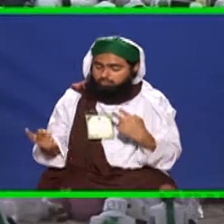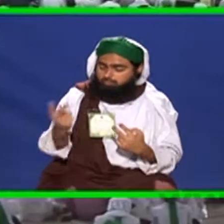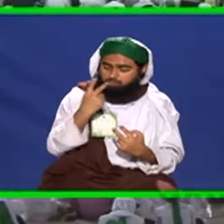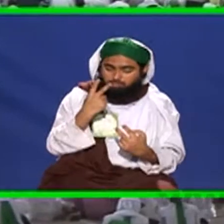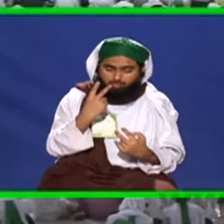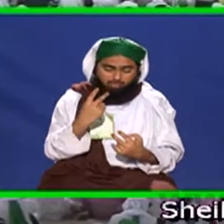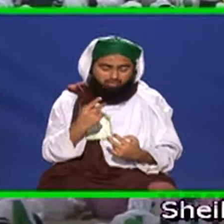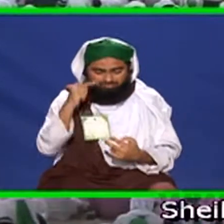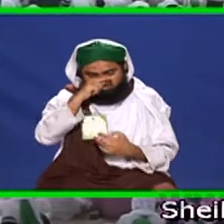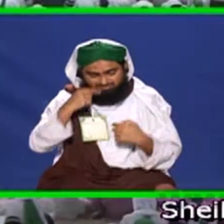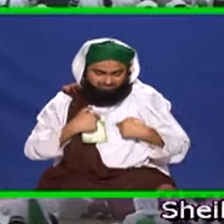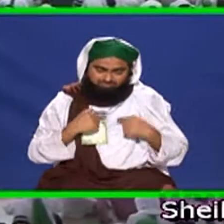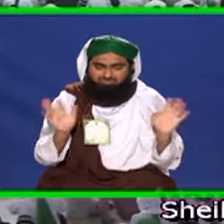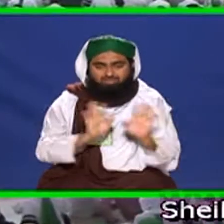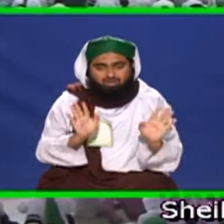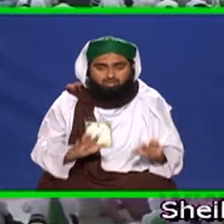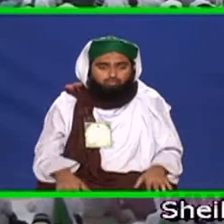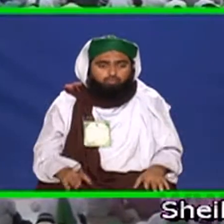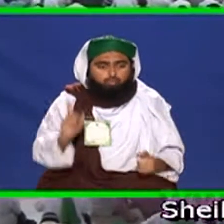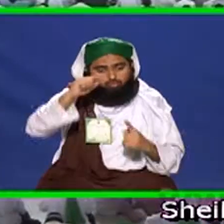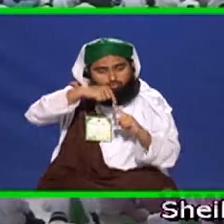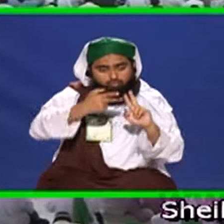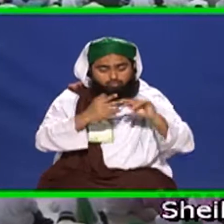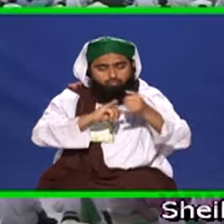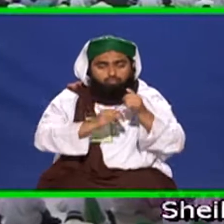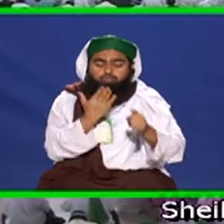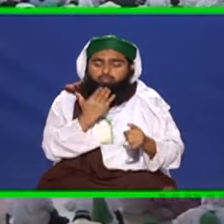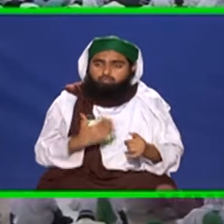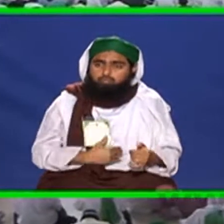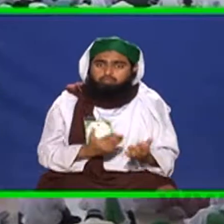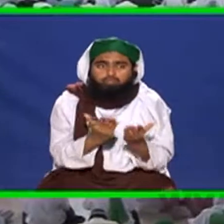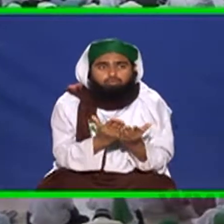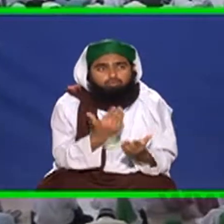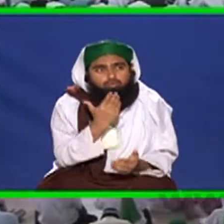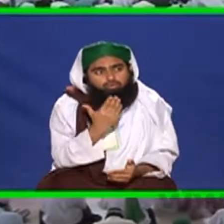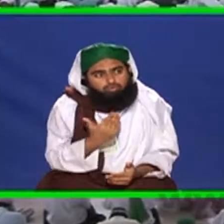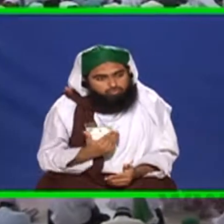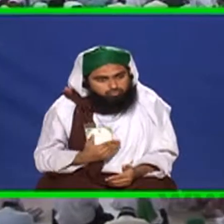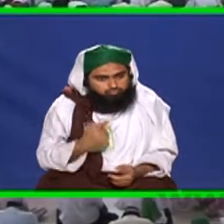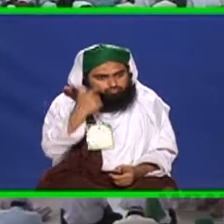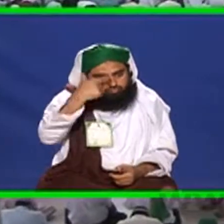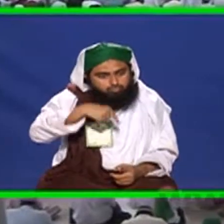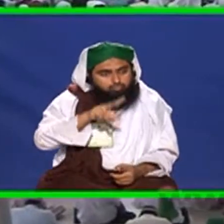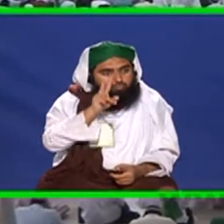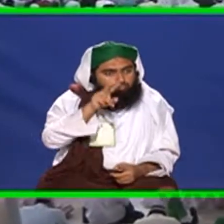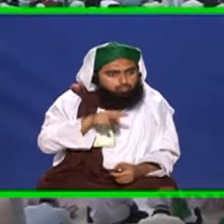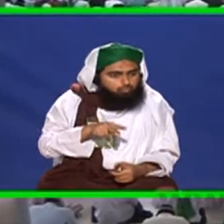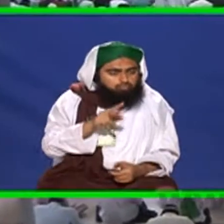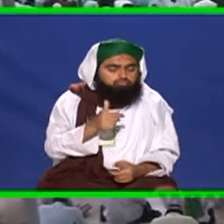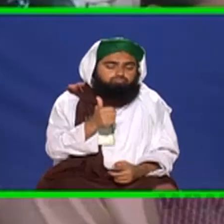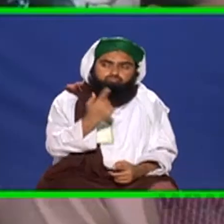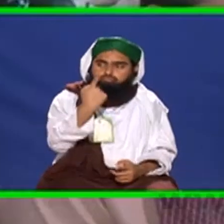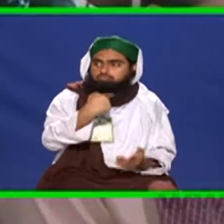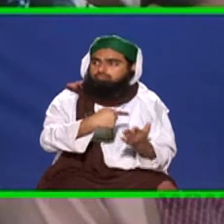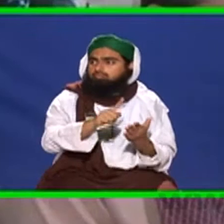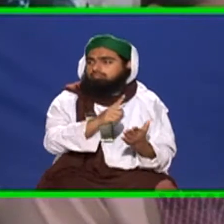शेख सादी ये खुला तो सुनकर बड़े मुतासिर हुए कि कोई बड़ा पहुंचा हुआ शख्स है और बड़ा दूर अंदेश। आपने उनको